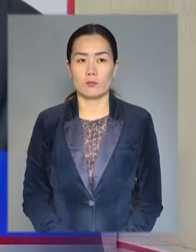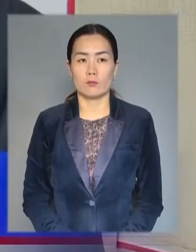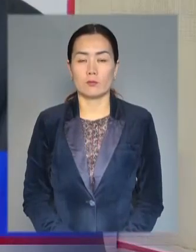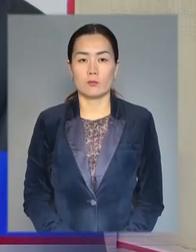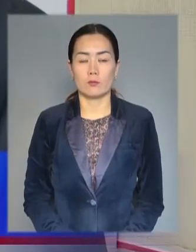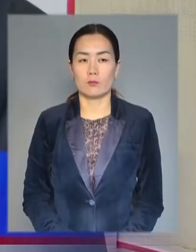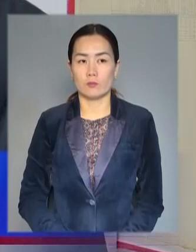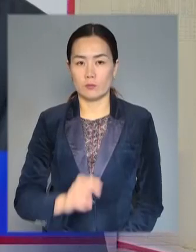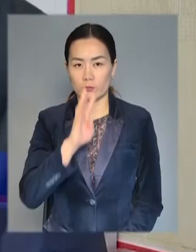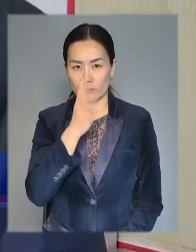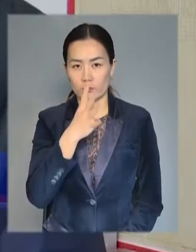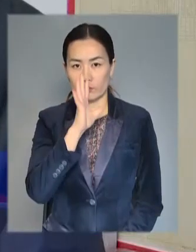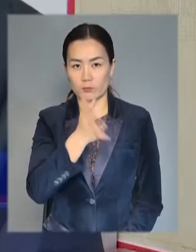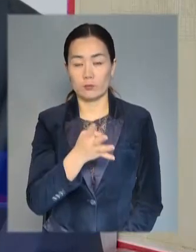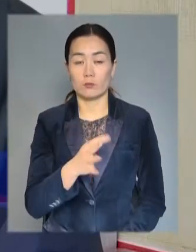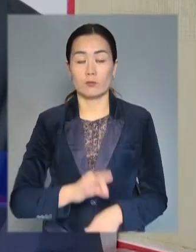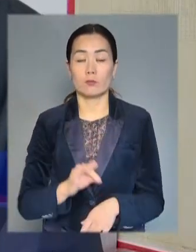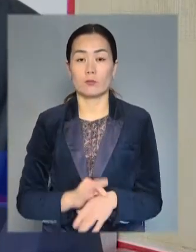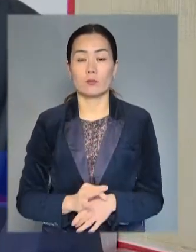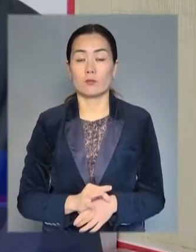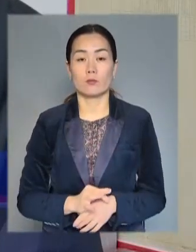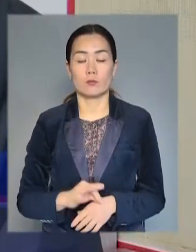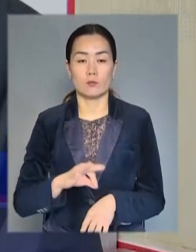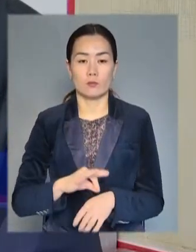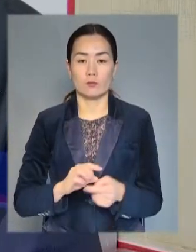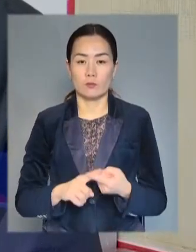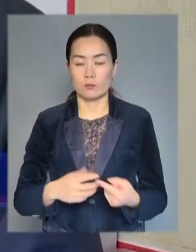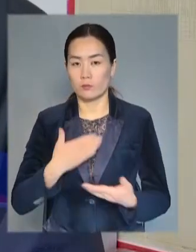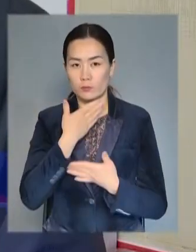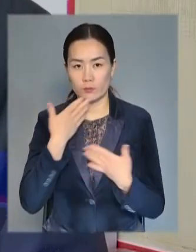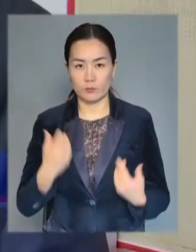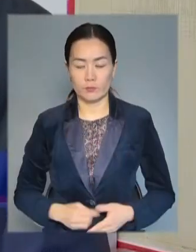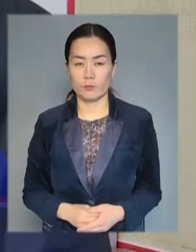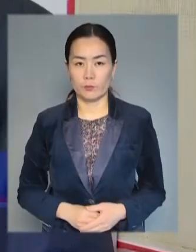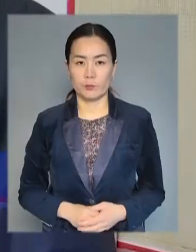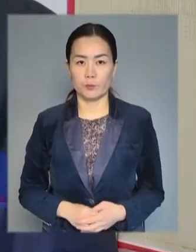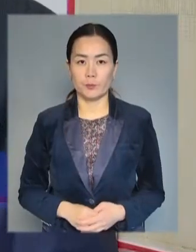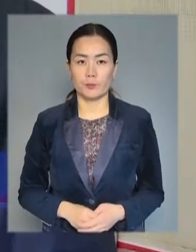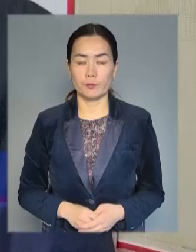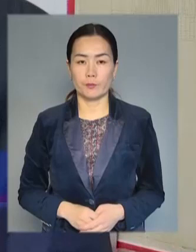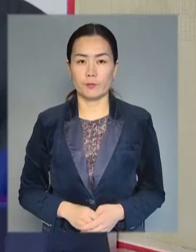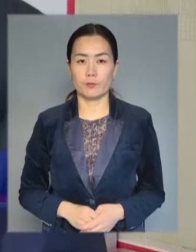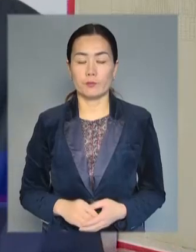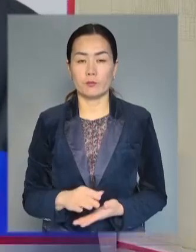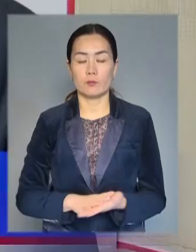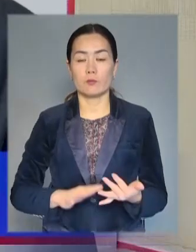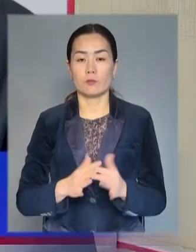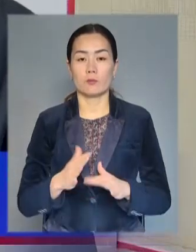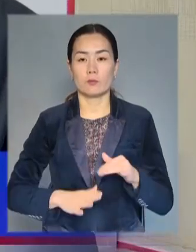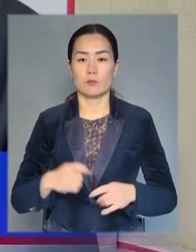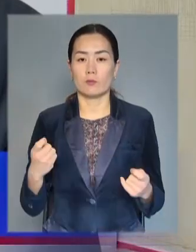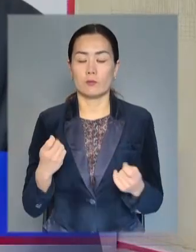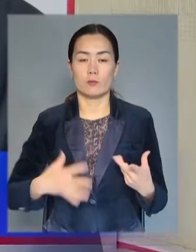3-4 жылда мына жұқпалы аурулардың белгісі байқалған жоқ. Енді мына ауыл шаруашылық